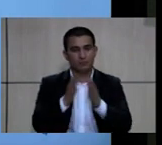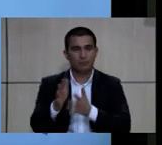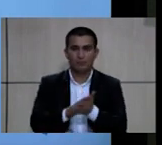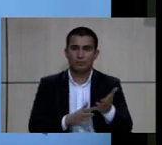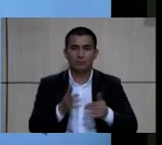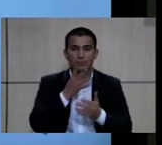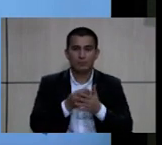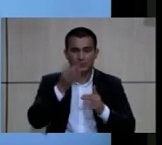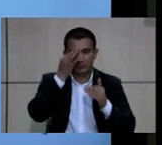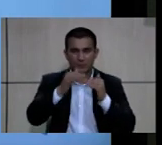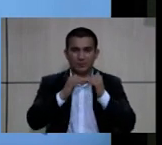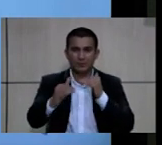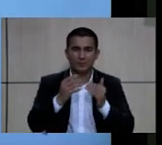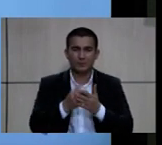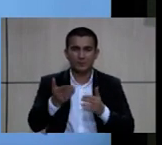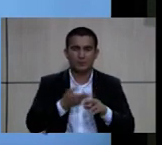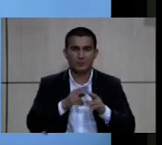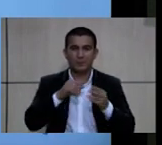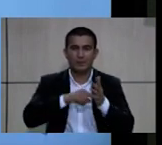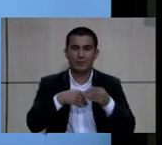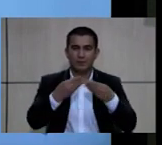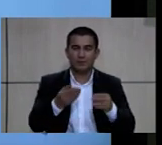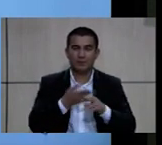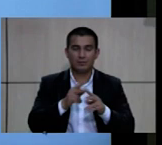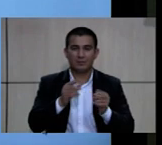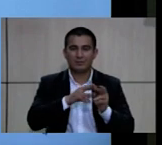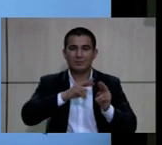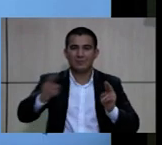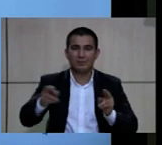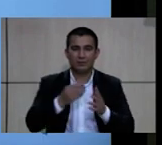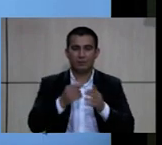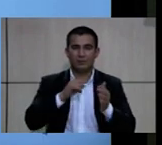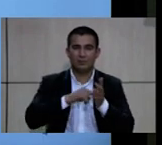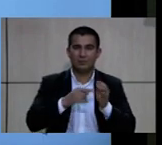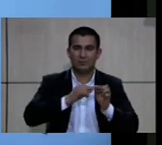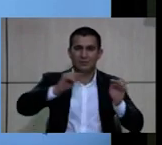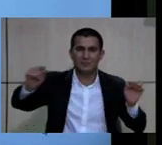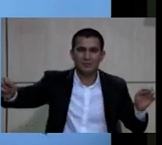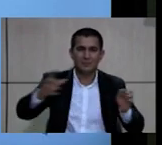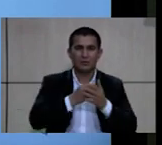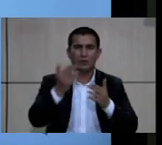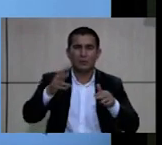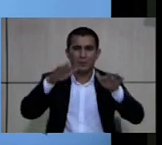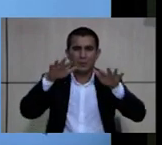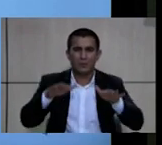davom ettiramiz. Tekislikning berilgan nuqtadan bir xil masofada uzoqlashgan barcha